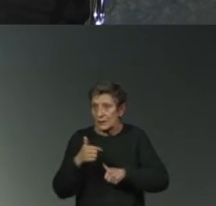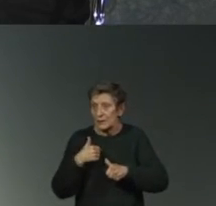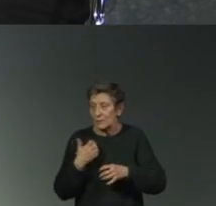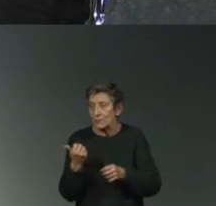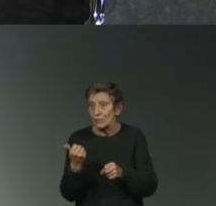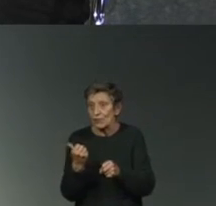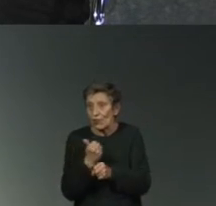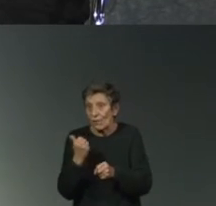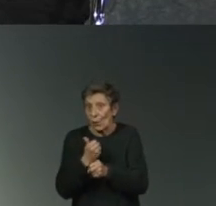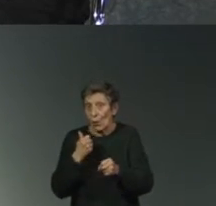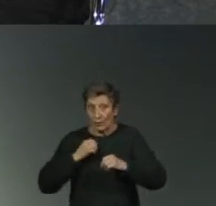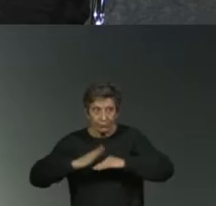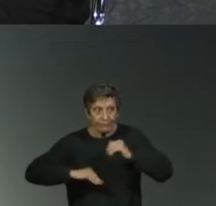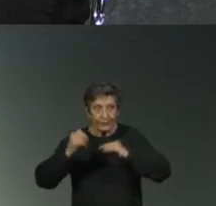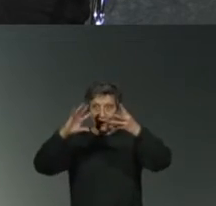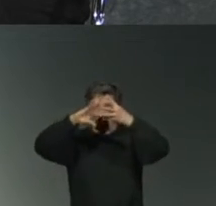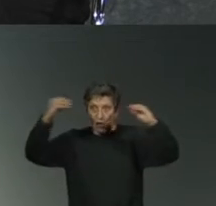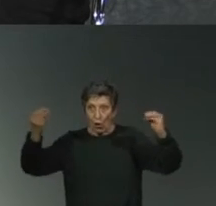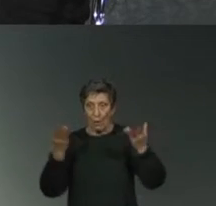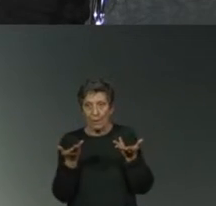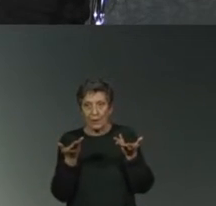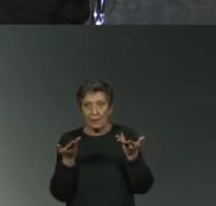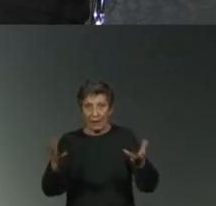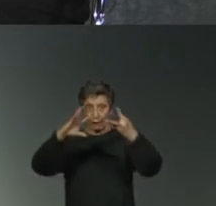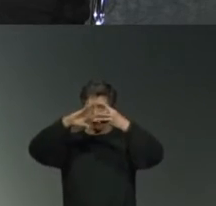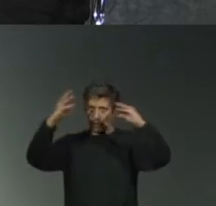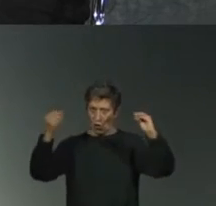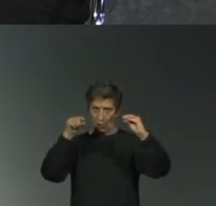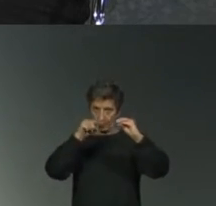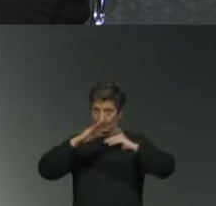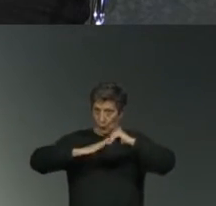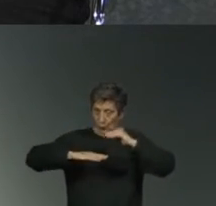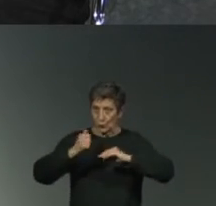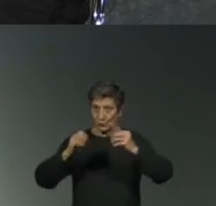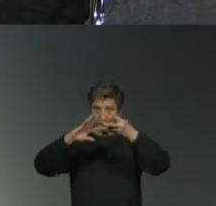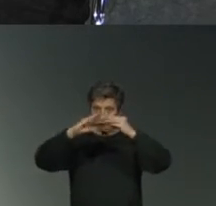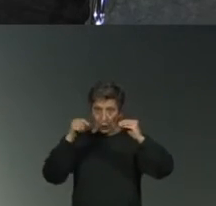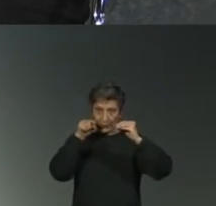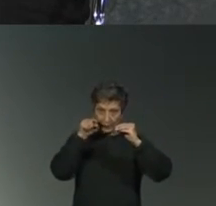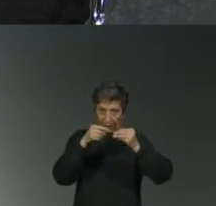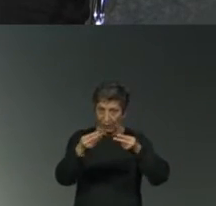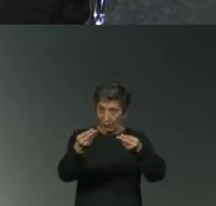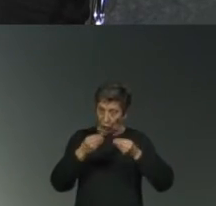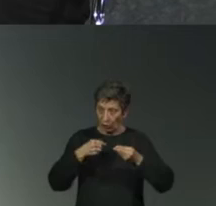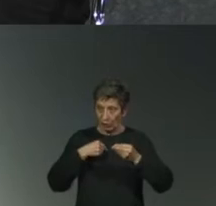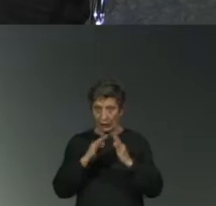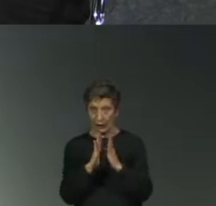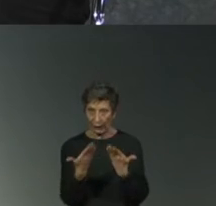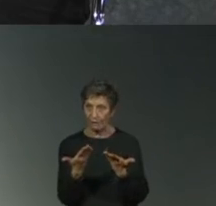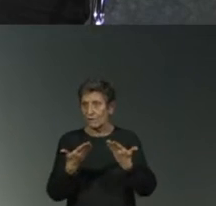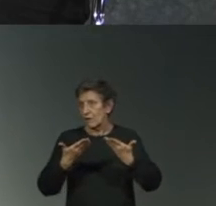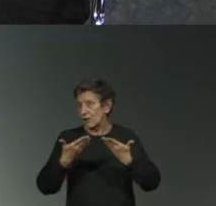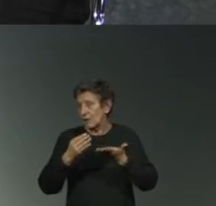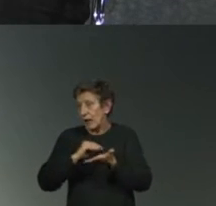fois j'élabore. Et c'est ces formes-là qui me permettent d'accéder à l'écriture de livres